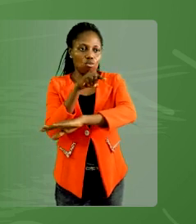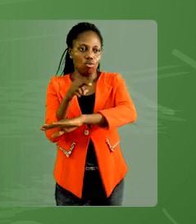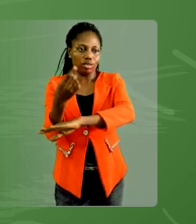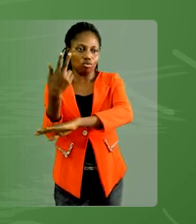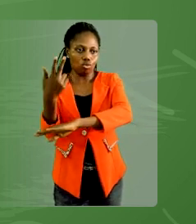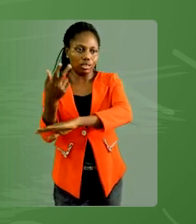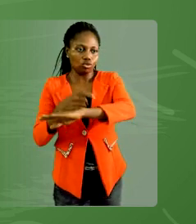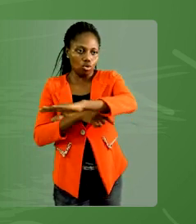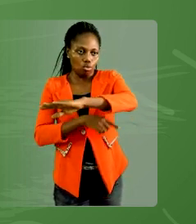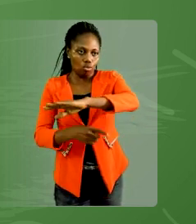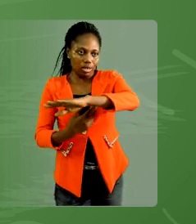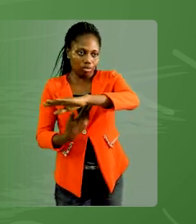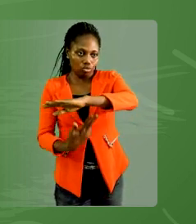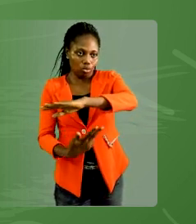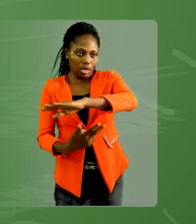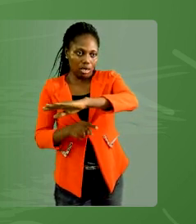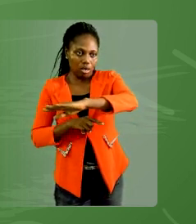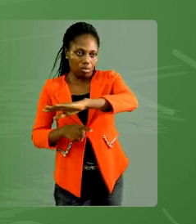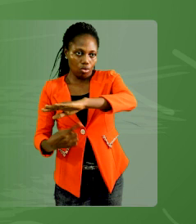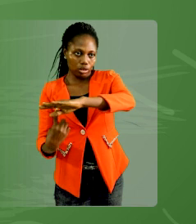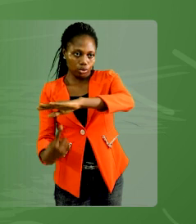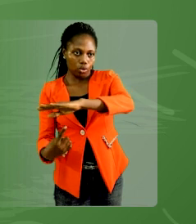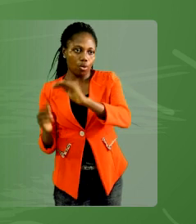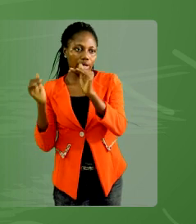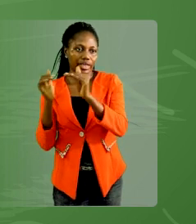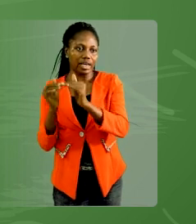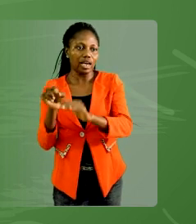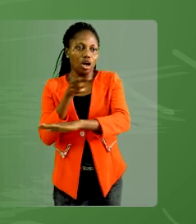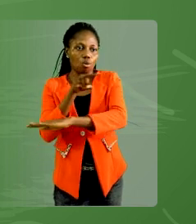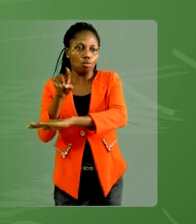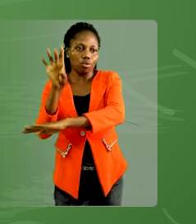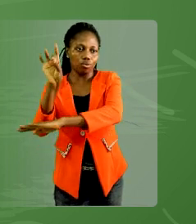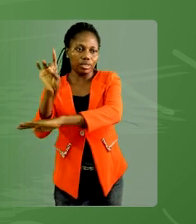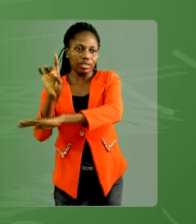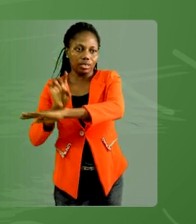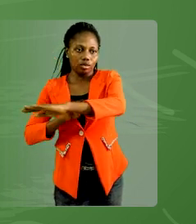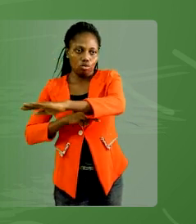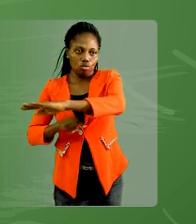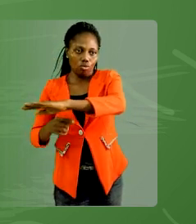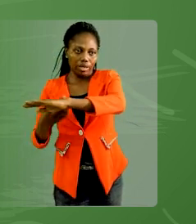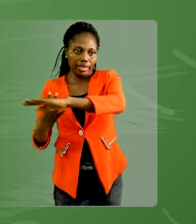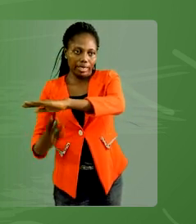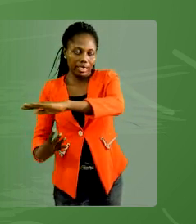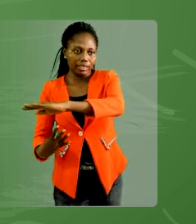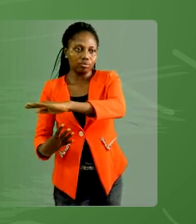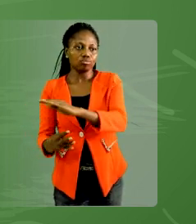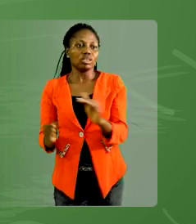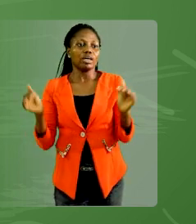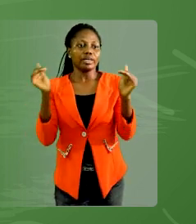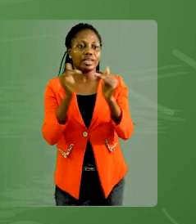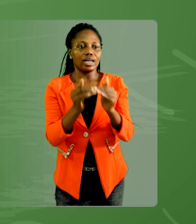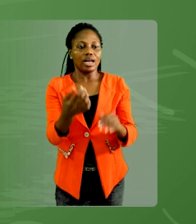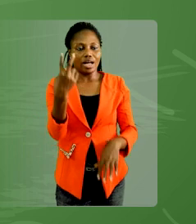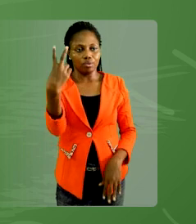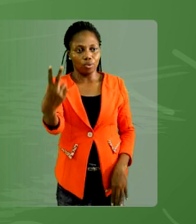3 moins 1. Ce qui donne moins 8 sur moins 4. Et enfin, le coefficient directeur est égal